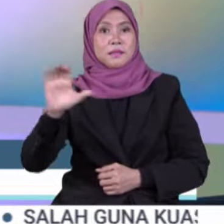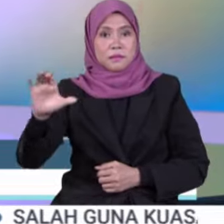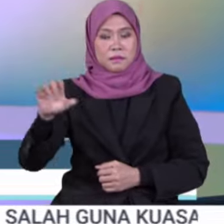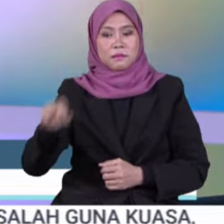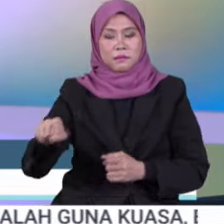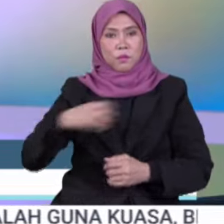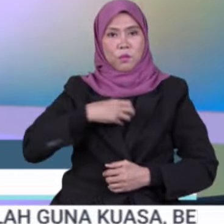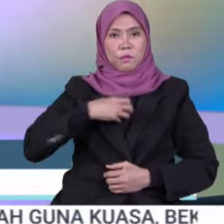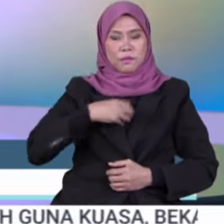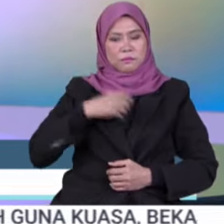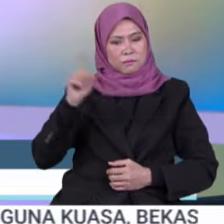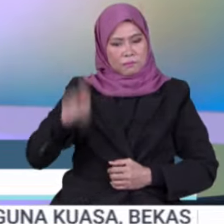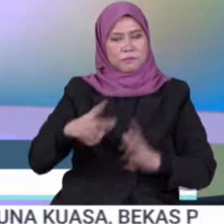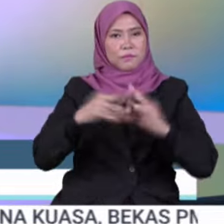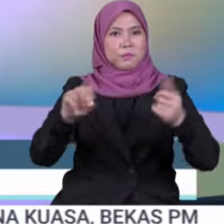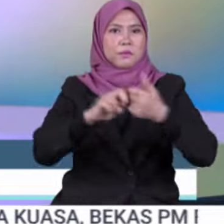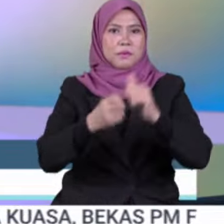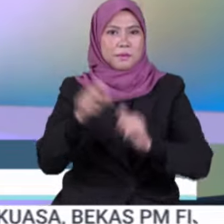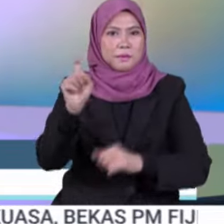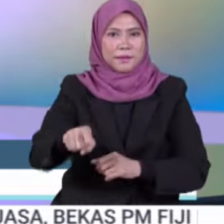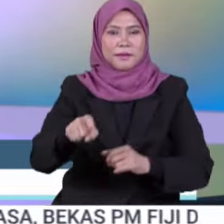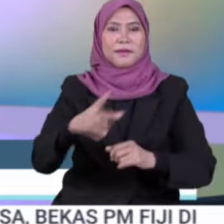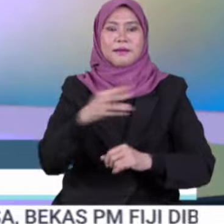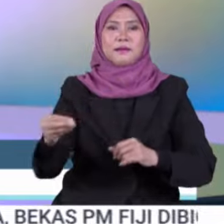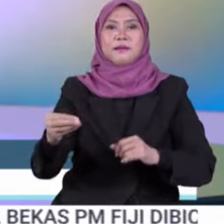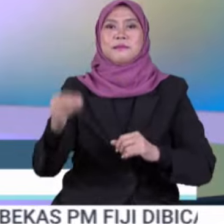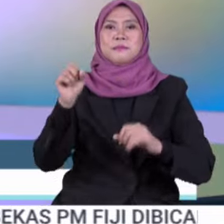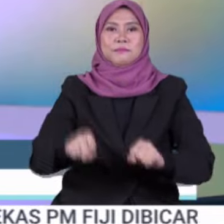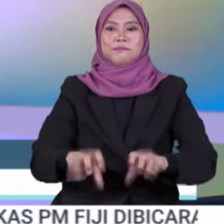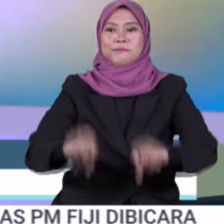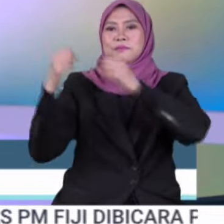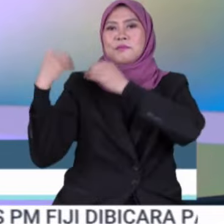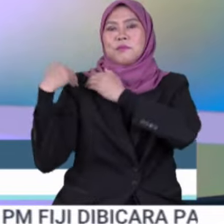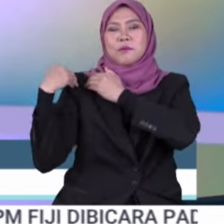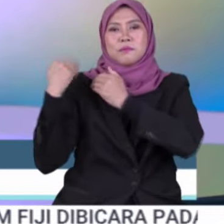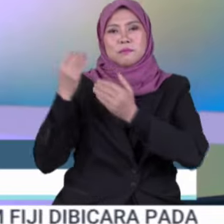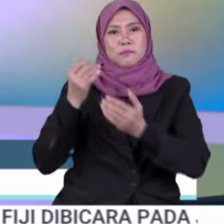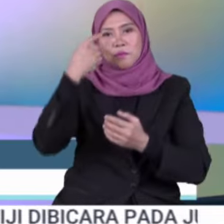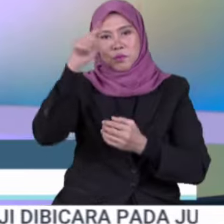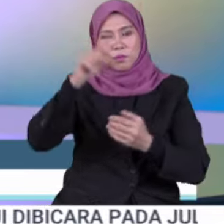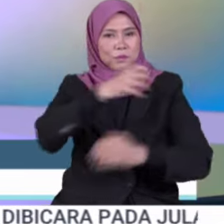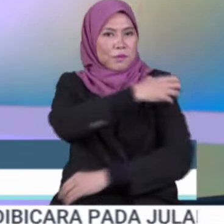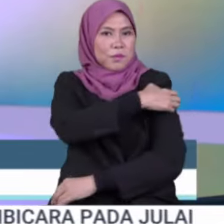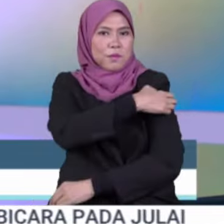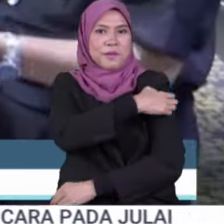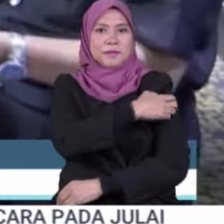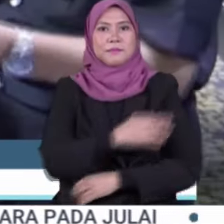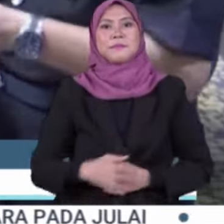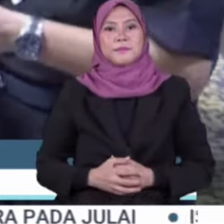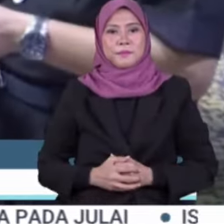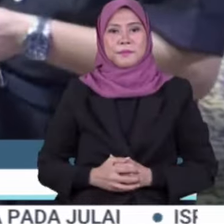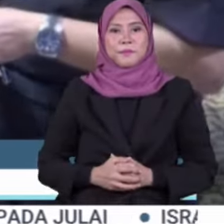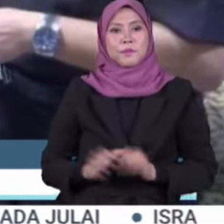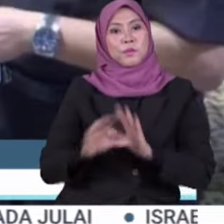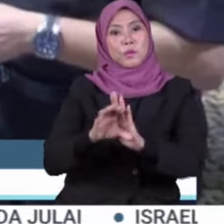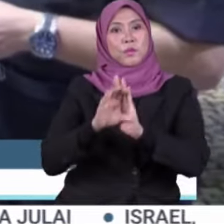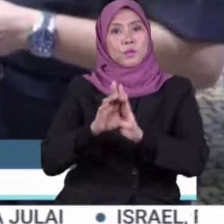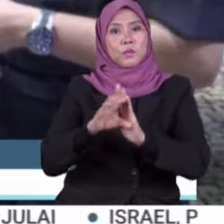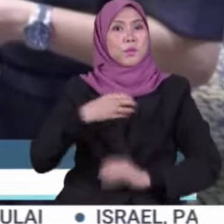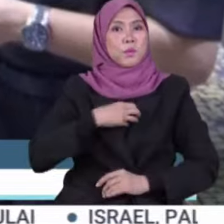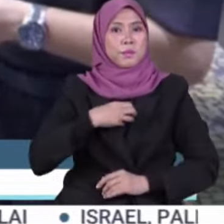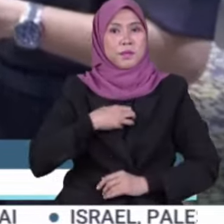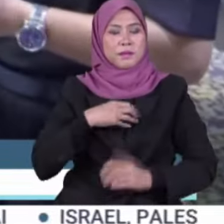aduan itu diselesaikan sekaligus meningkatkan accountability institusi penguasaan. Mengambil contoh aduan